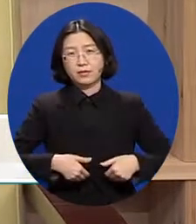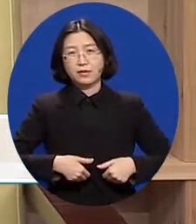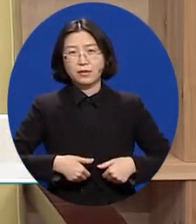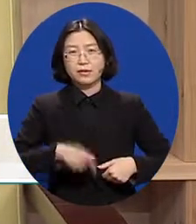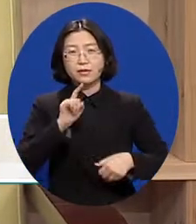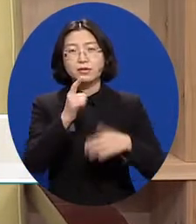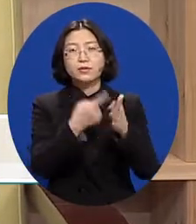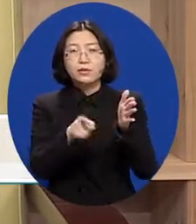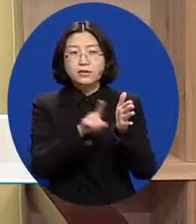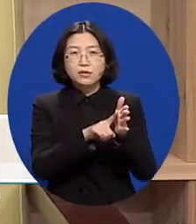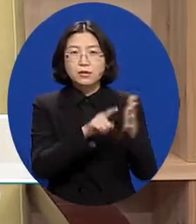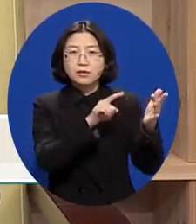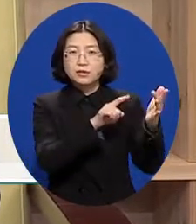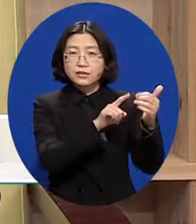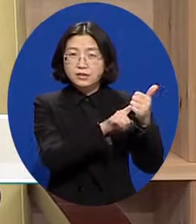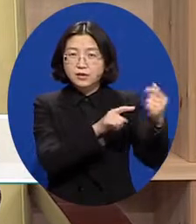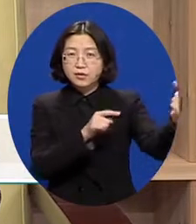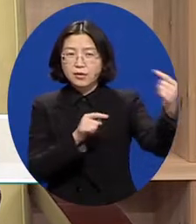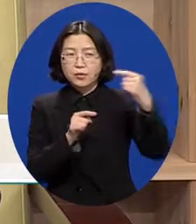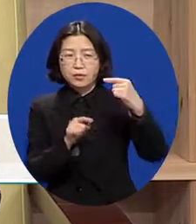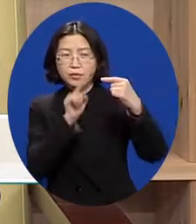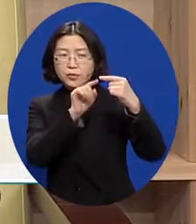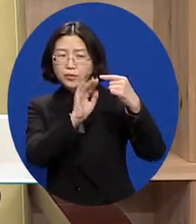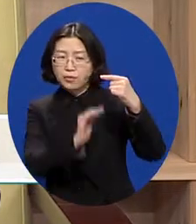위해서는 상대방이 보내는 부호를 정확하게 해석하는 것이 필요합니다. 네.